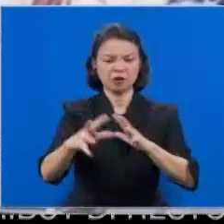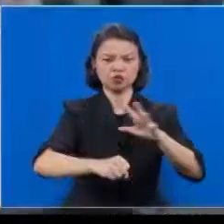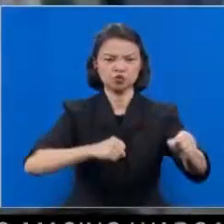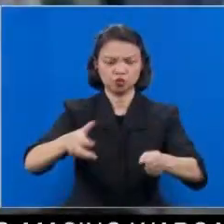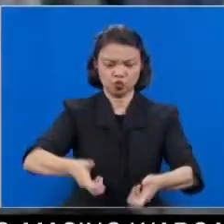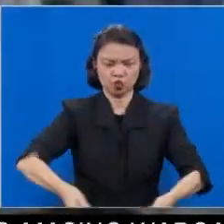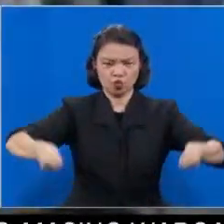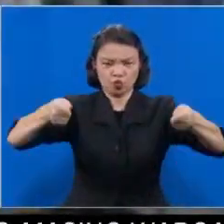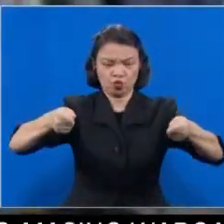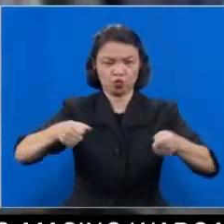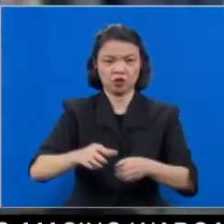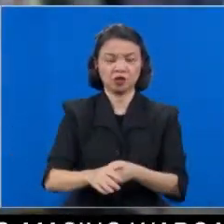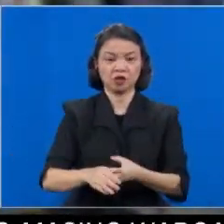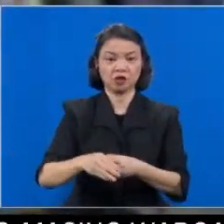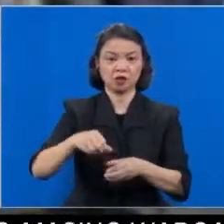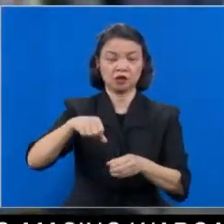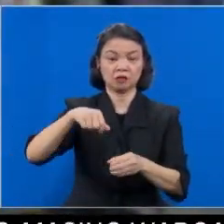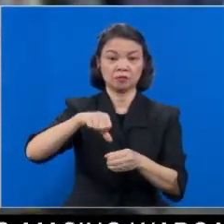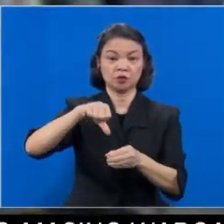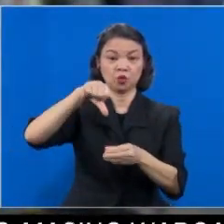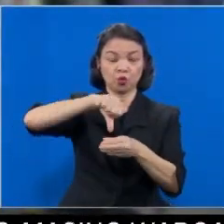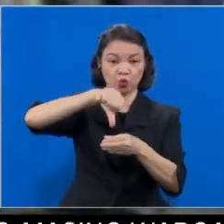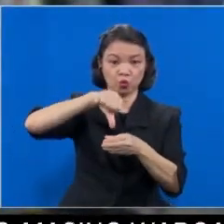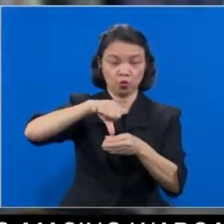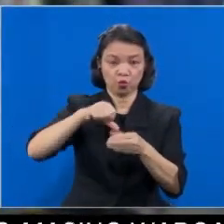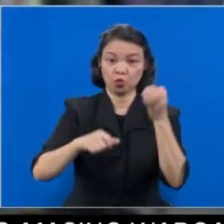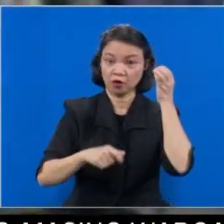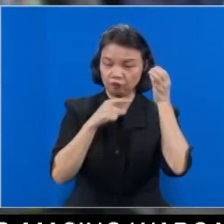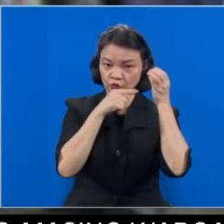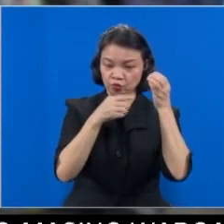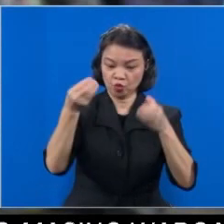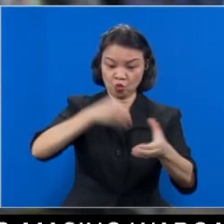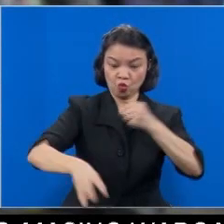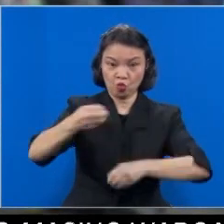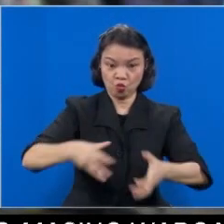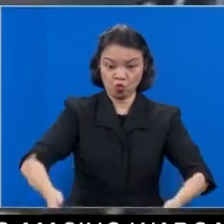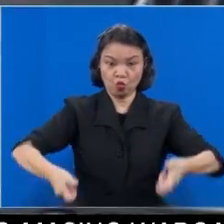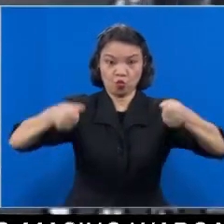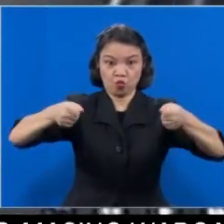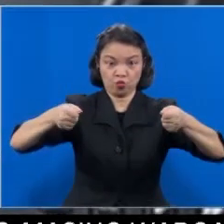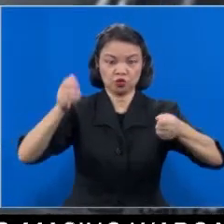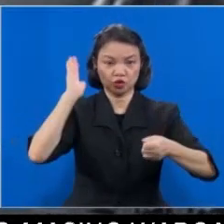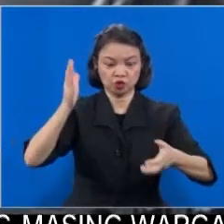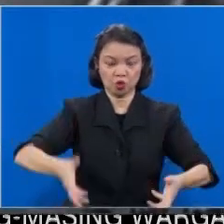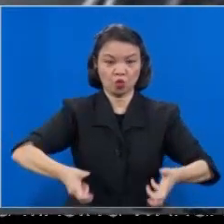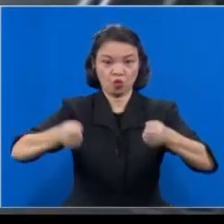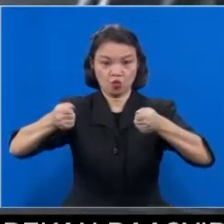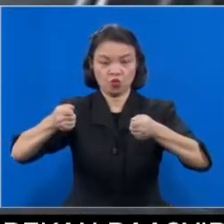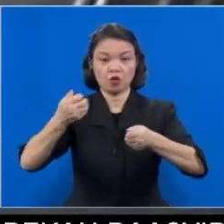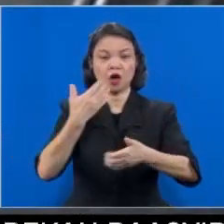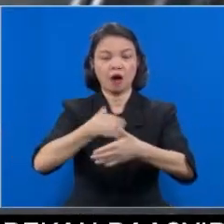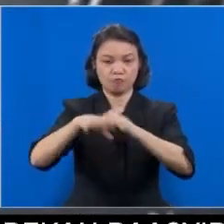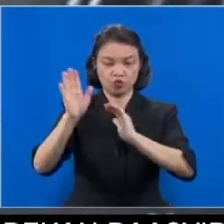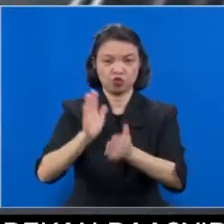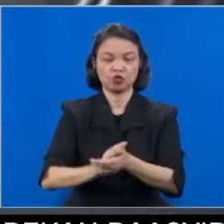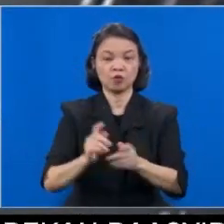voucher isi ulang pulsa yang dimasukkan ke dalam sebuah karung. Rampung menjalankan aksi kriminalnya, kedua pelaku langsung